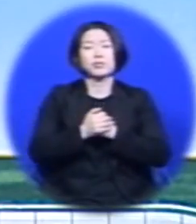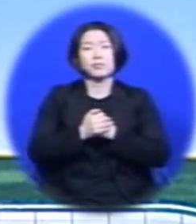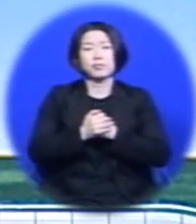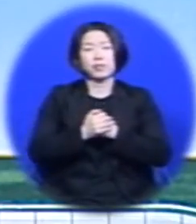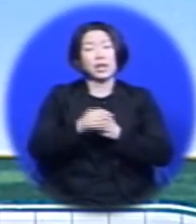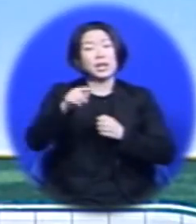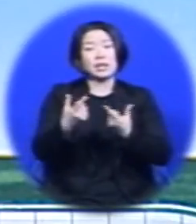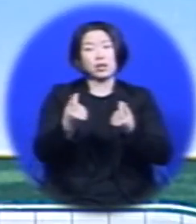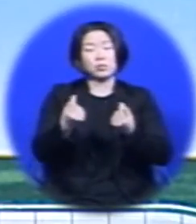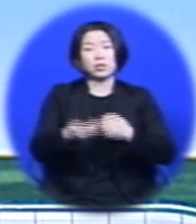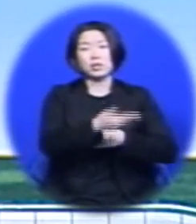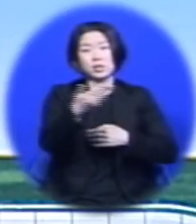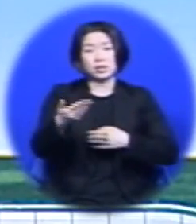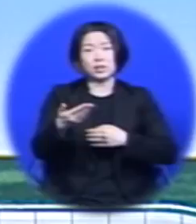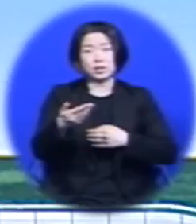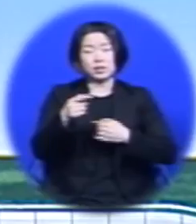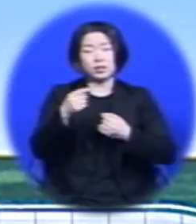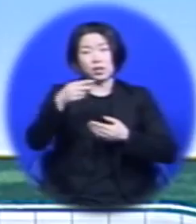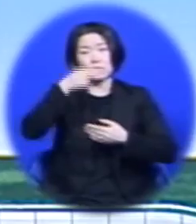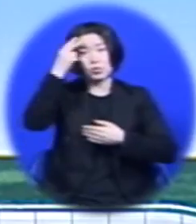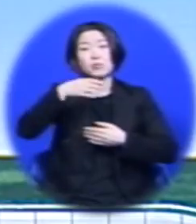여러분 그렇게 술을 마시는 거죠